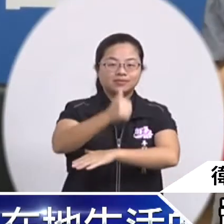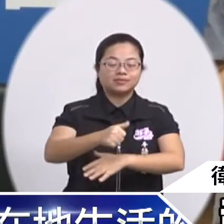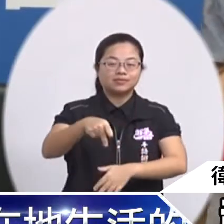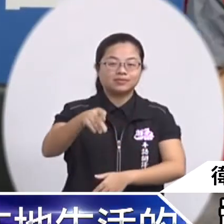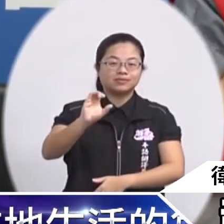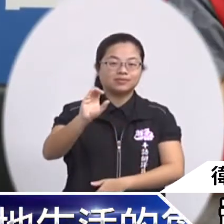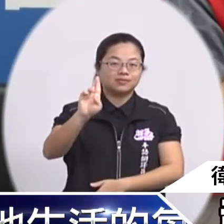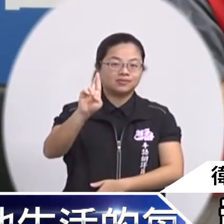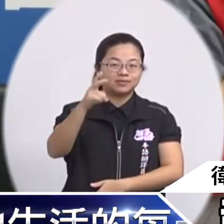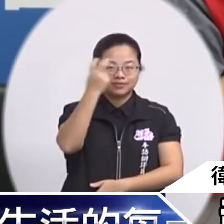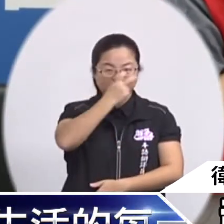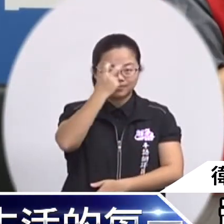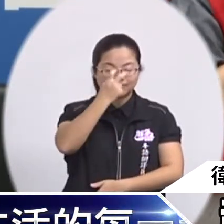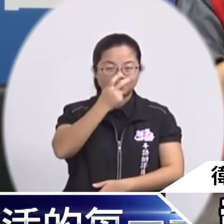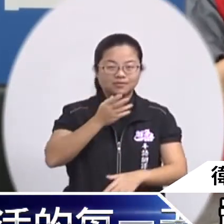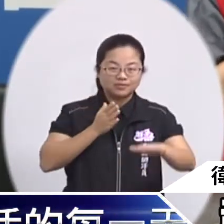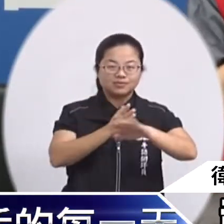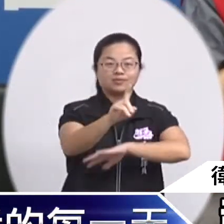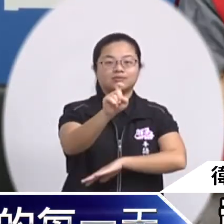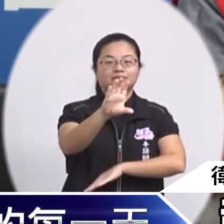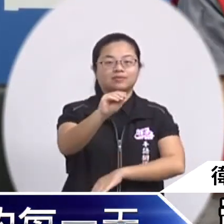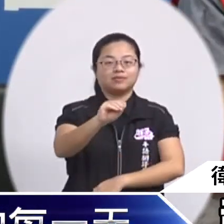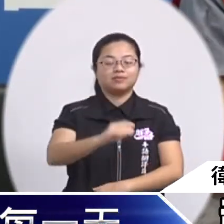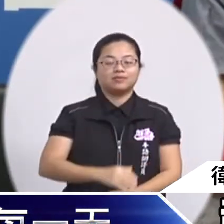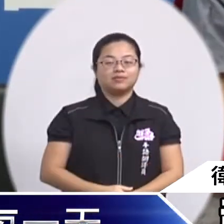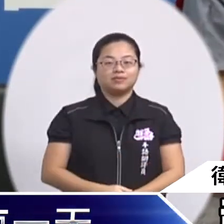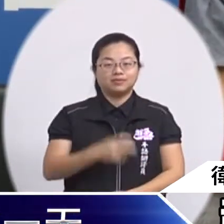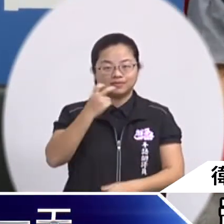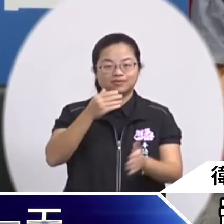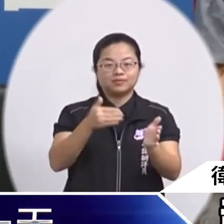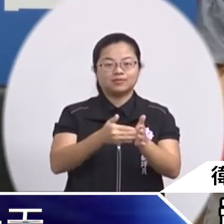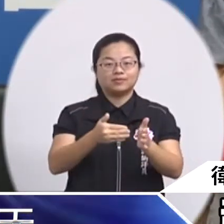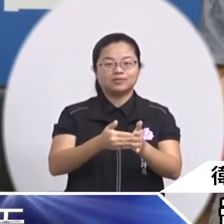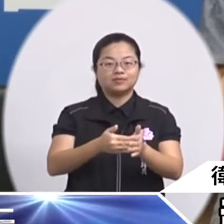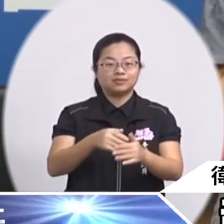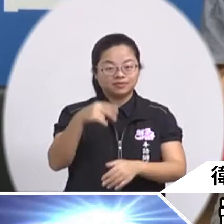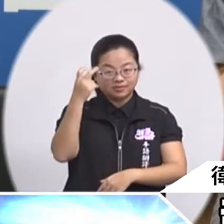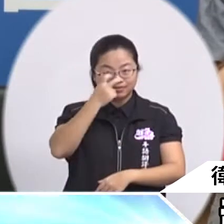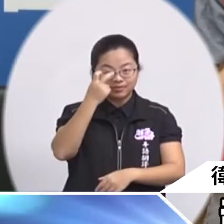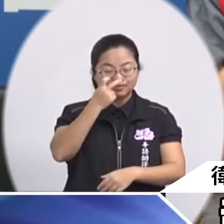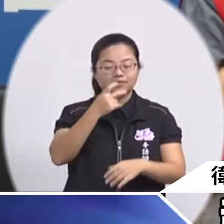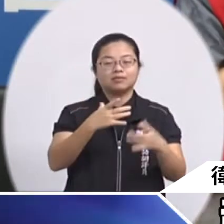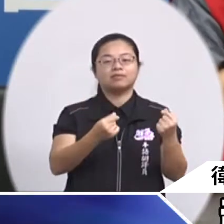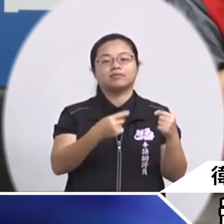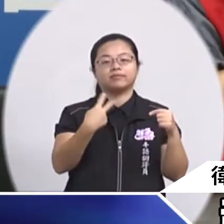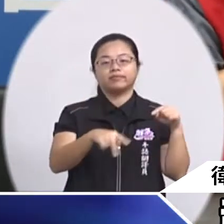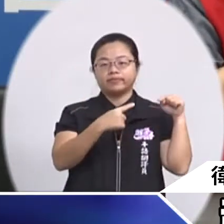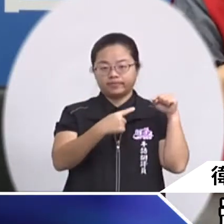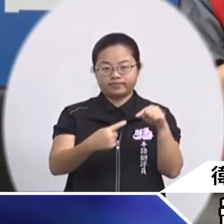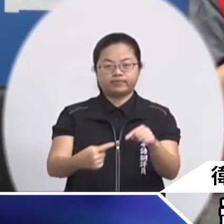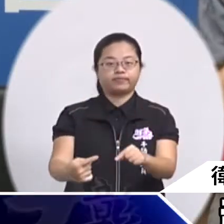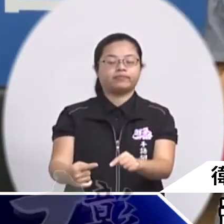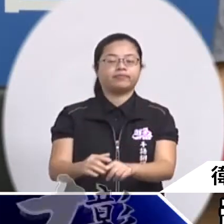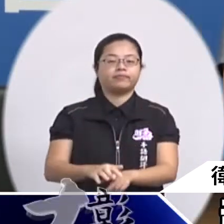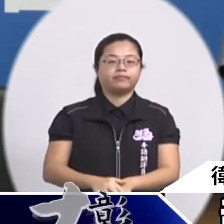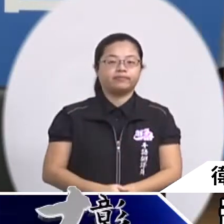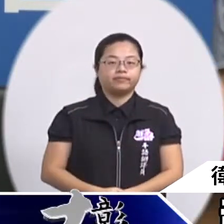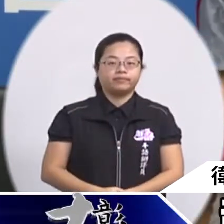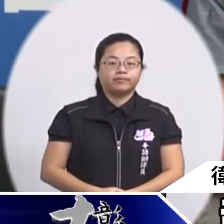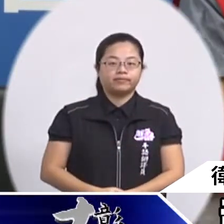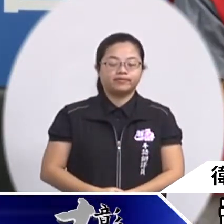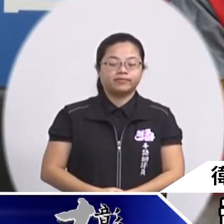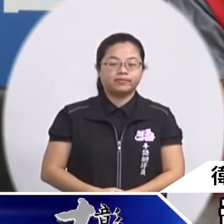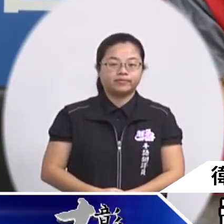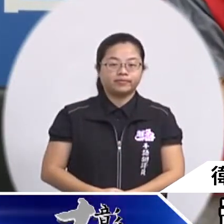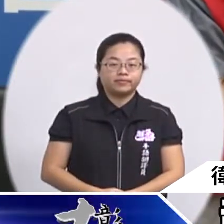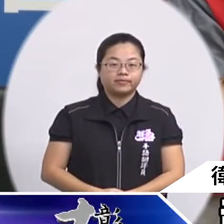PCR 的检测已经突破十万了哈。那这个检测的数量呢，还是会持续哈稳定的来上升跟